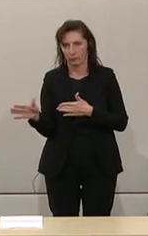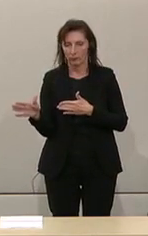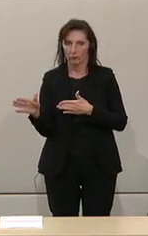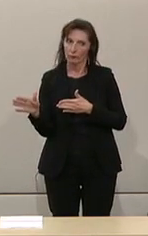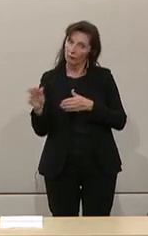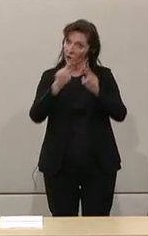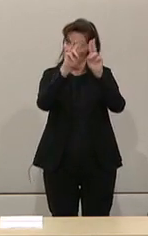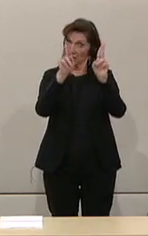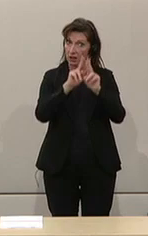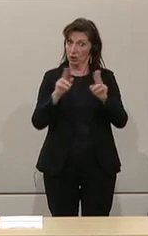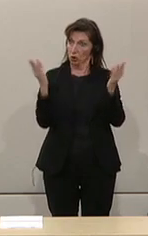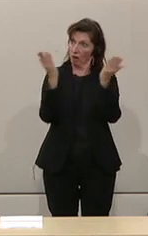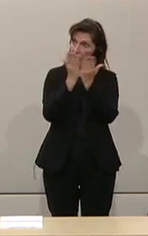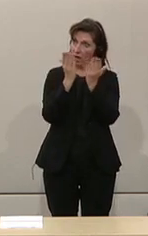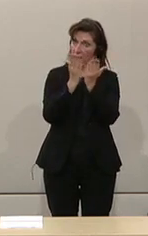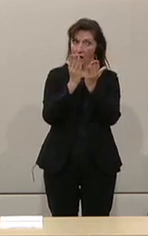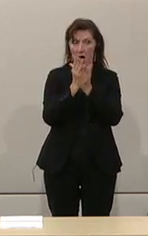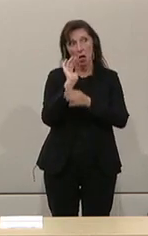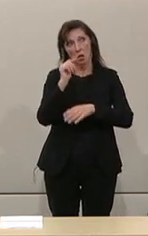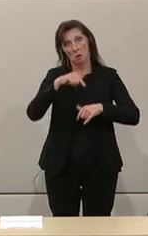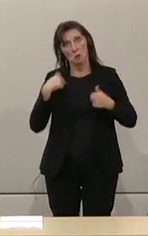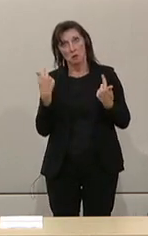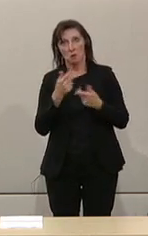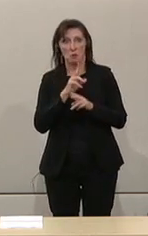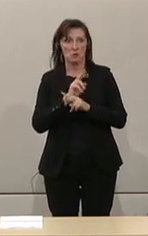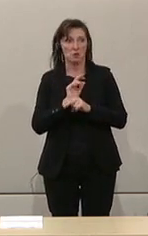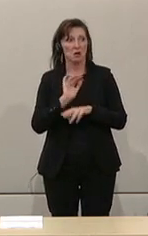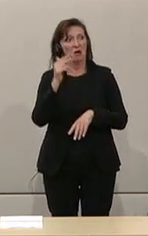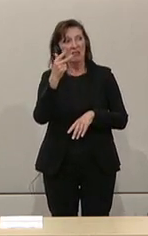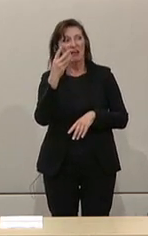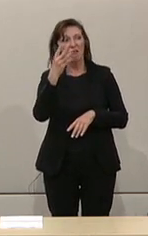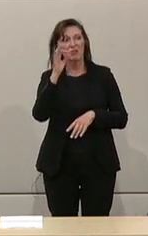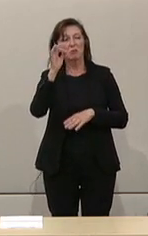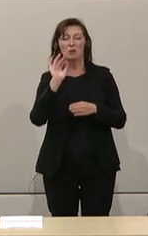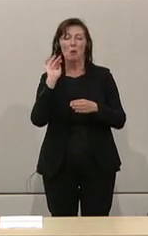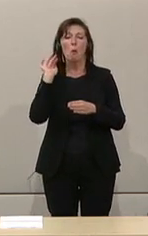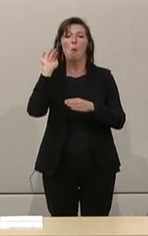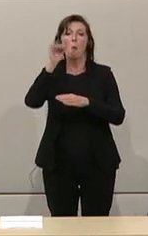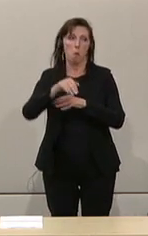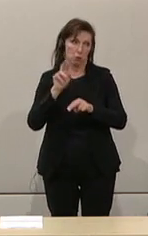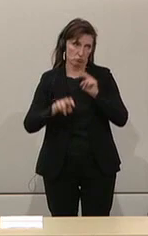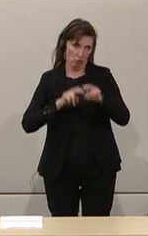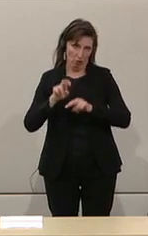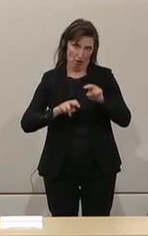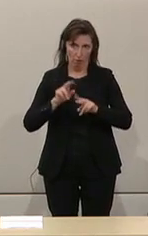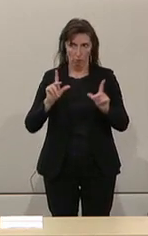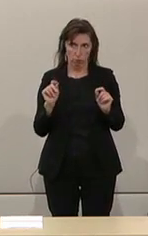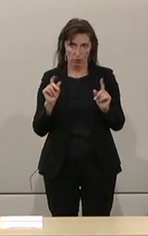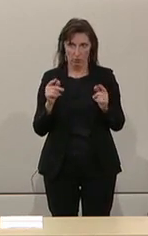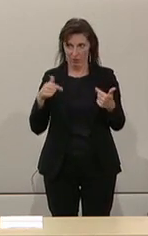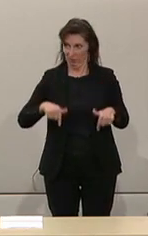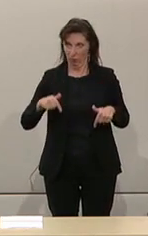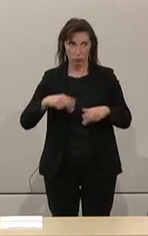Vergleich sind wir mit einer Abgabenquote von über 43% noch immer Spitzenreiter in den